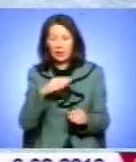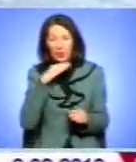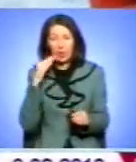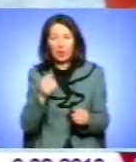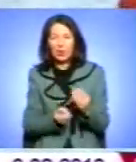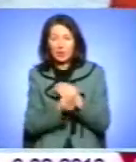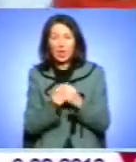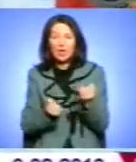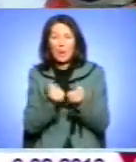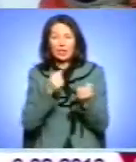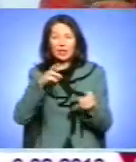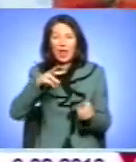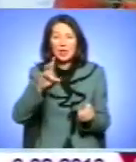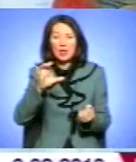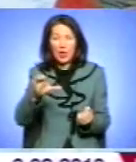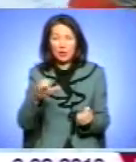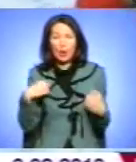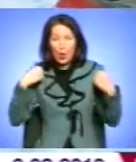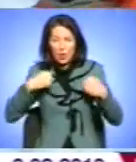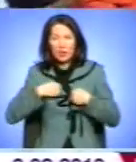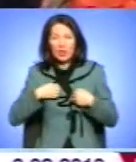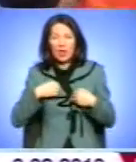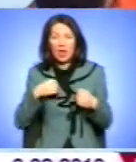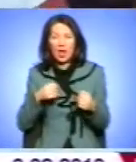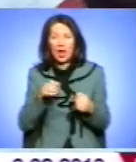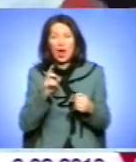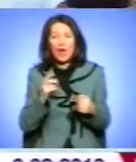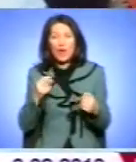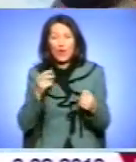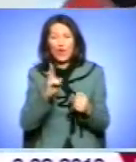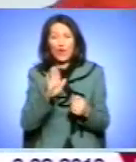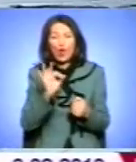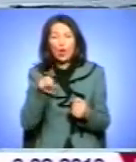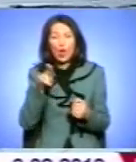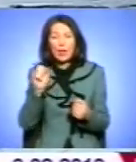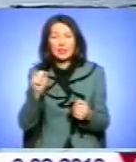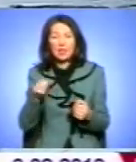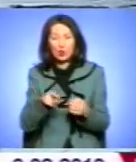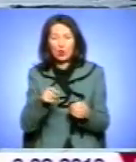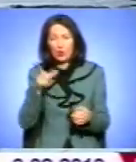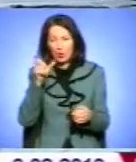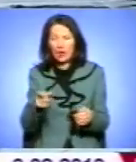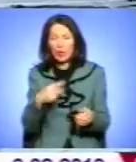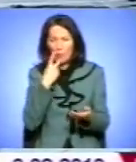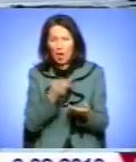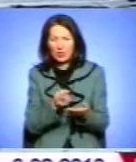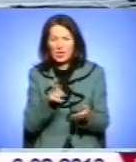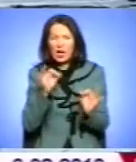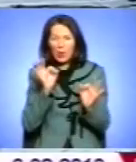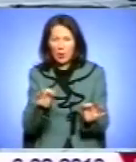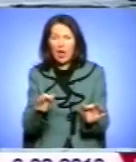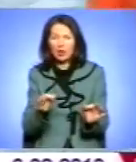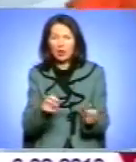МНСників. Одягнений у водолазний костюм чоловік показує, як правильно вибиратися з-під криги. Лежачи на спині або ж на